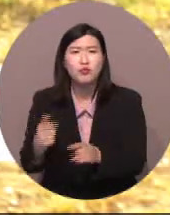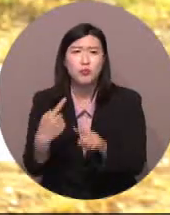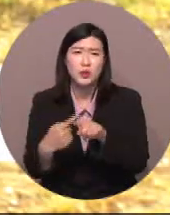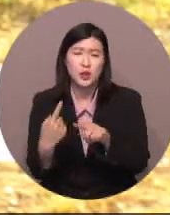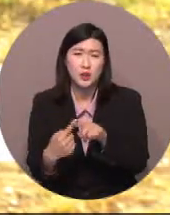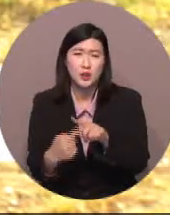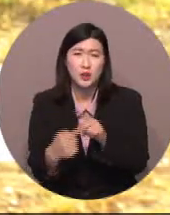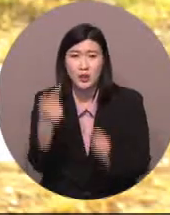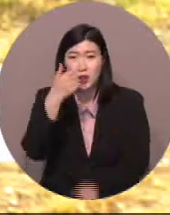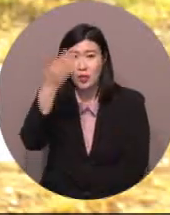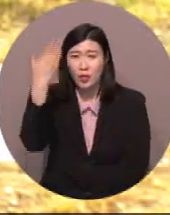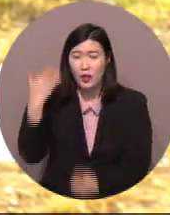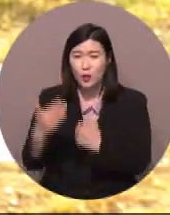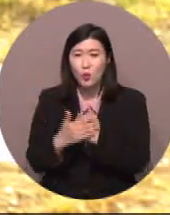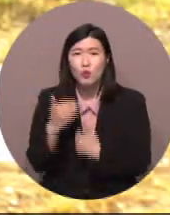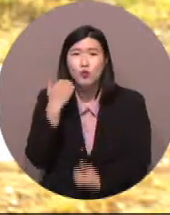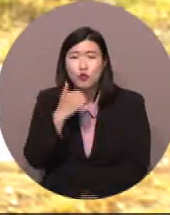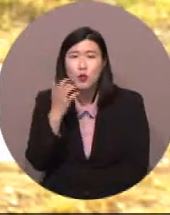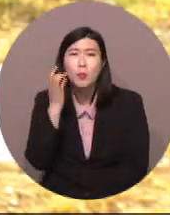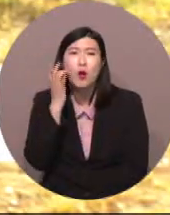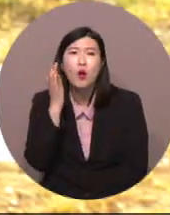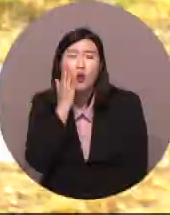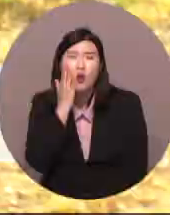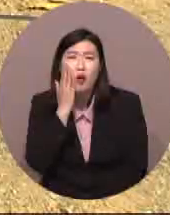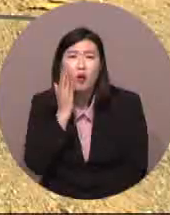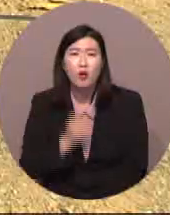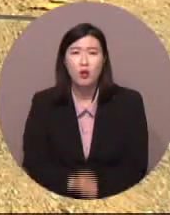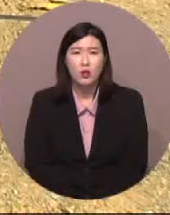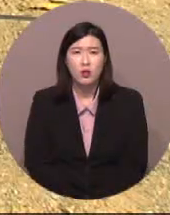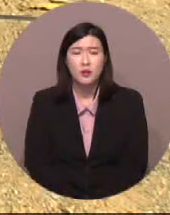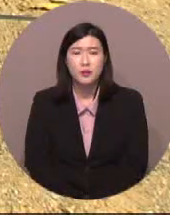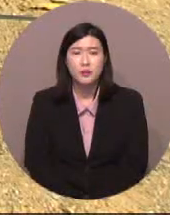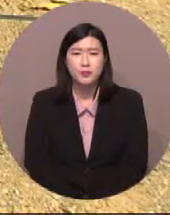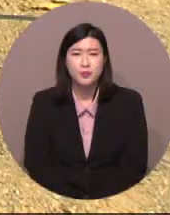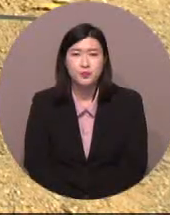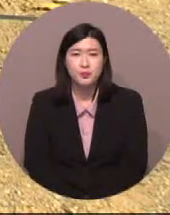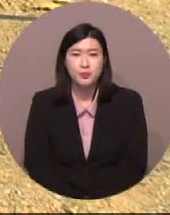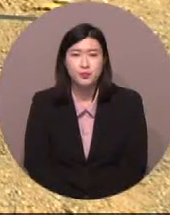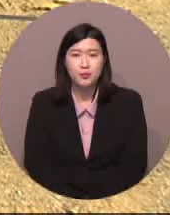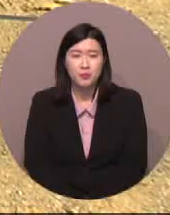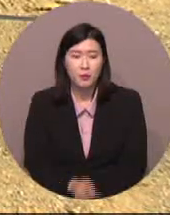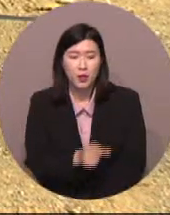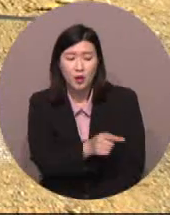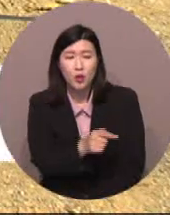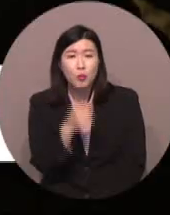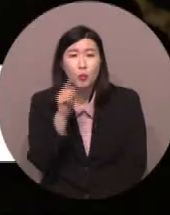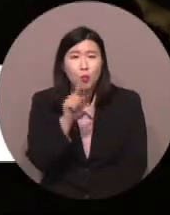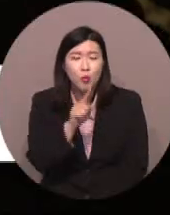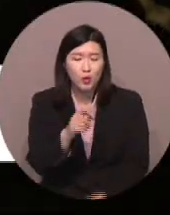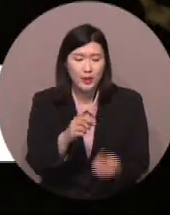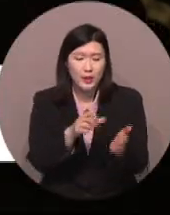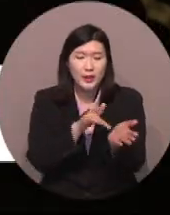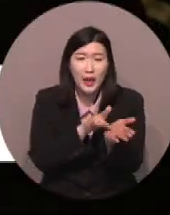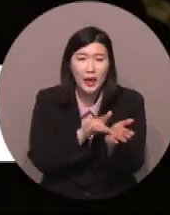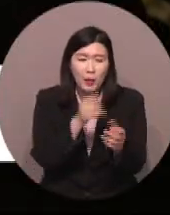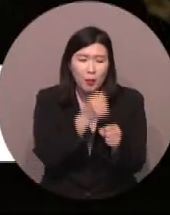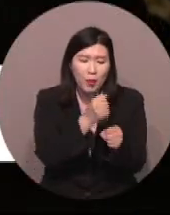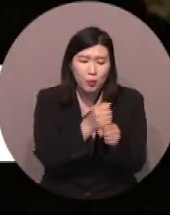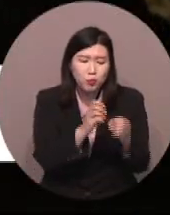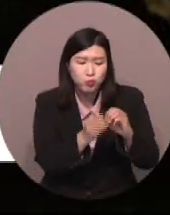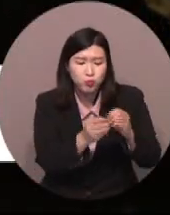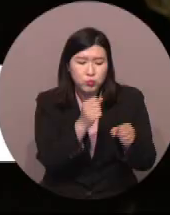수정을 해줬거든요, 그동안에. 그 벌이 없어졌으니까. 농가 한쪽에서 약재를 제조하는 작업이